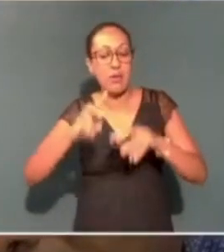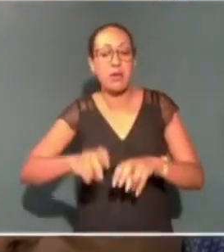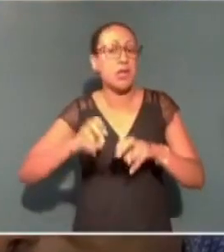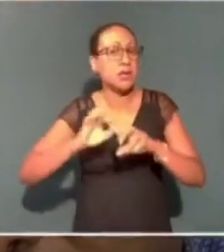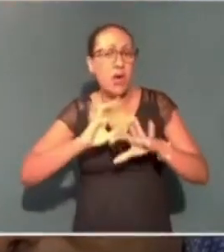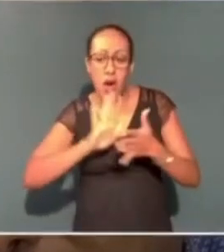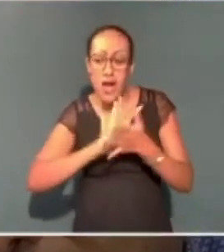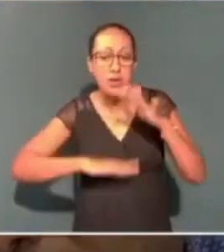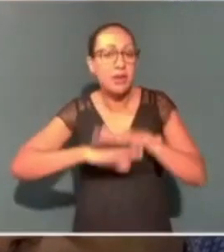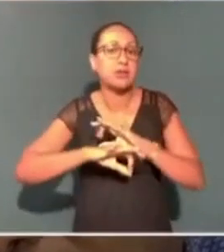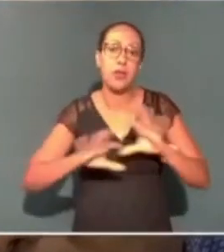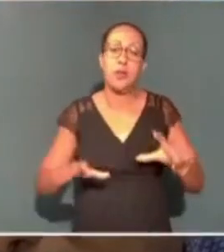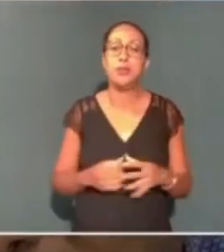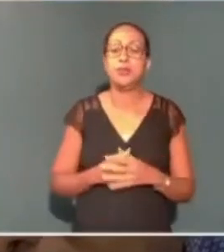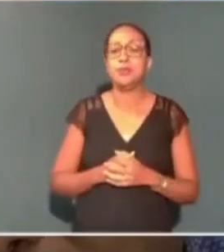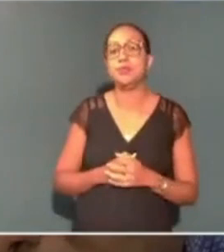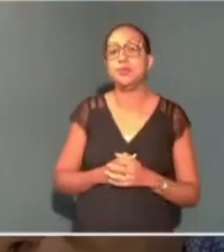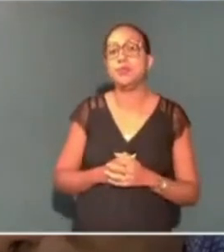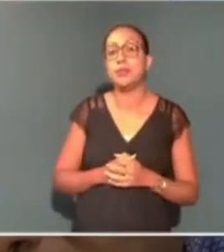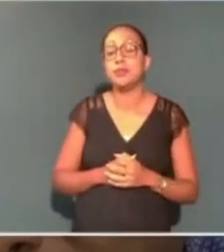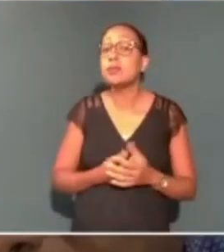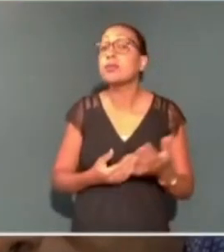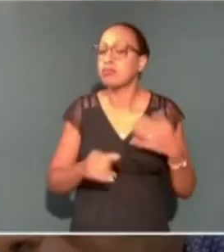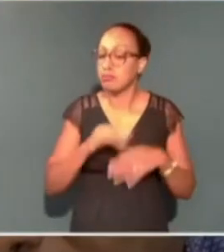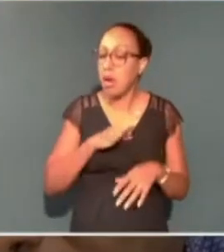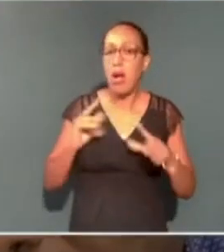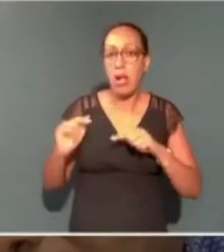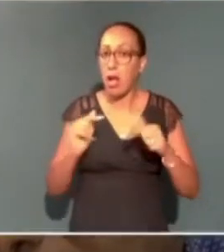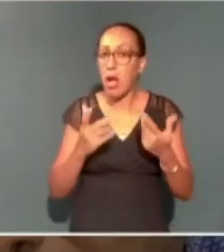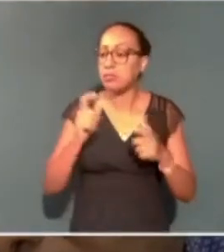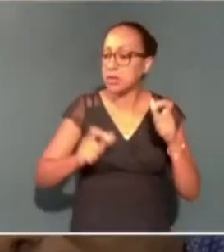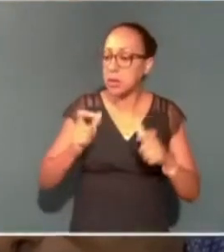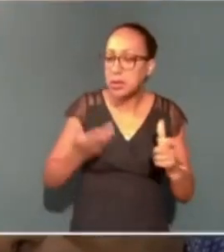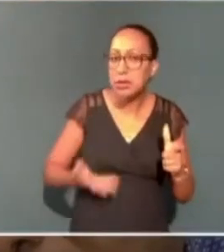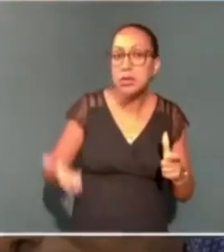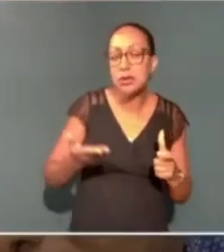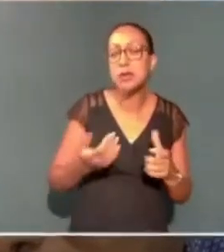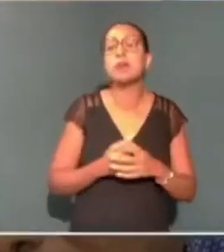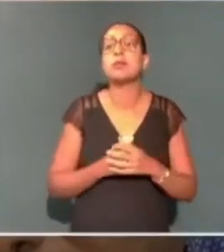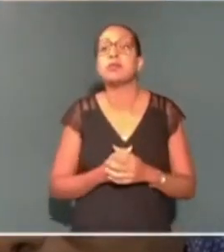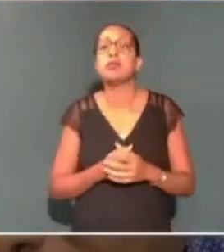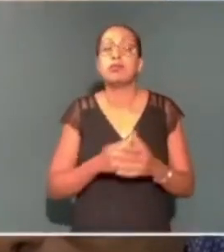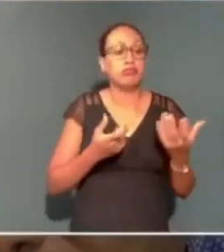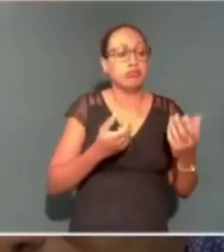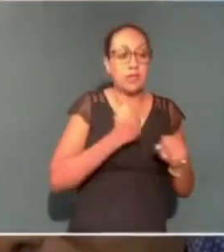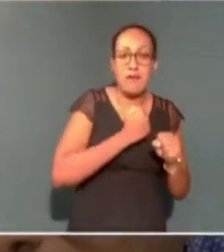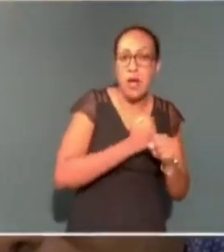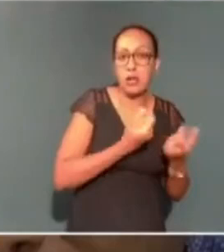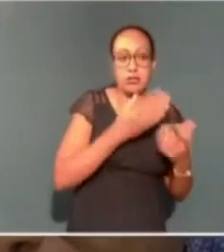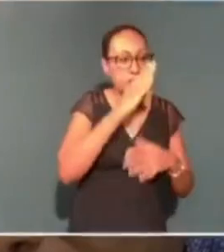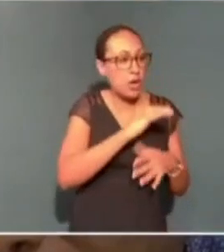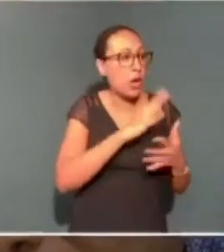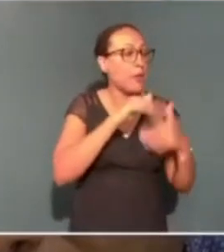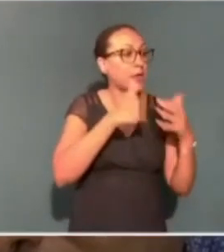d'âge. Parce qu'il y a de plus en plus de Martiniquais qui a une première vie professionnelle et puis ensuite ils veulent s'installer en